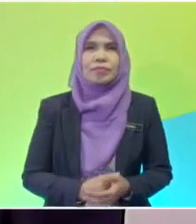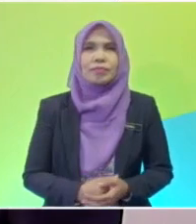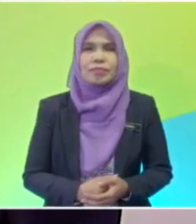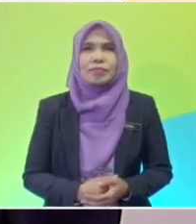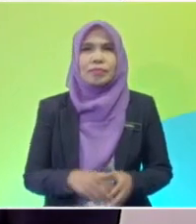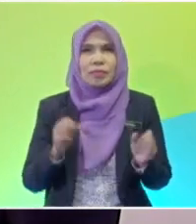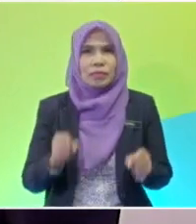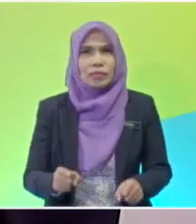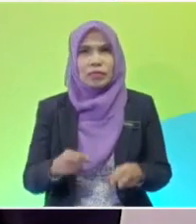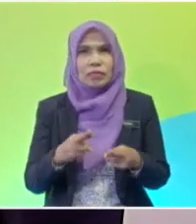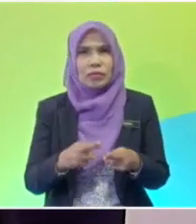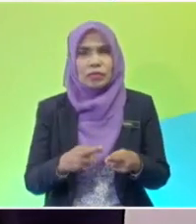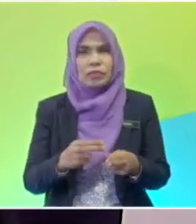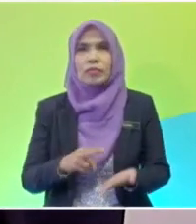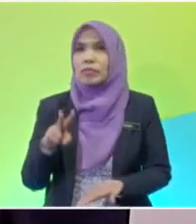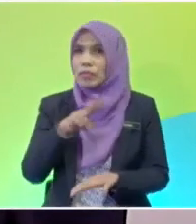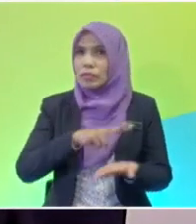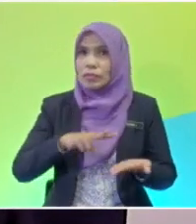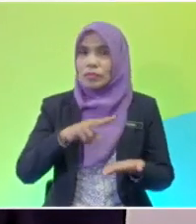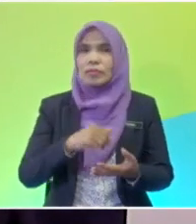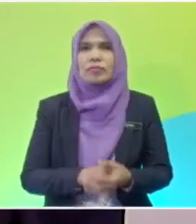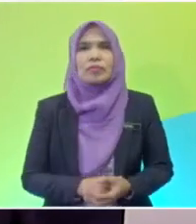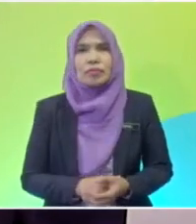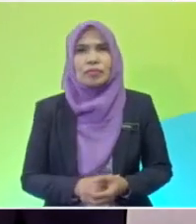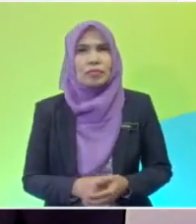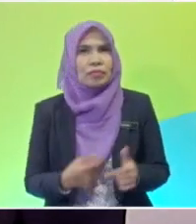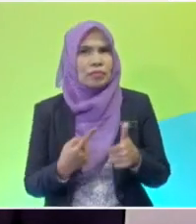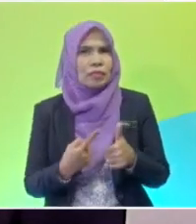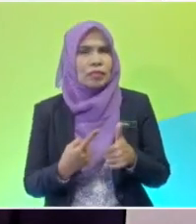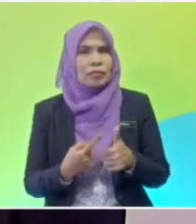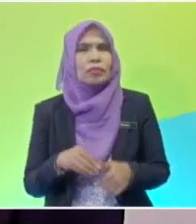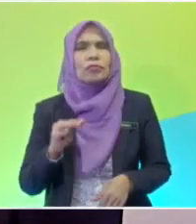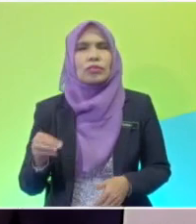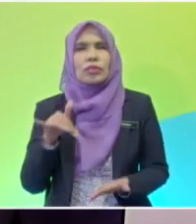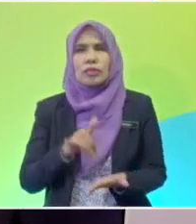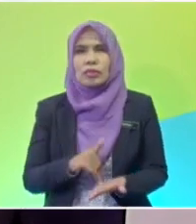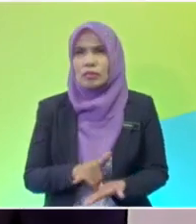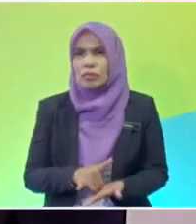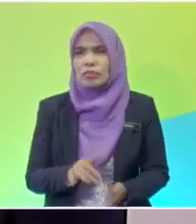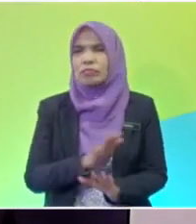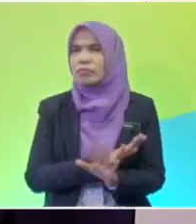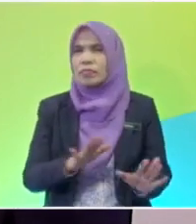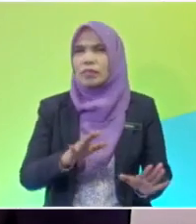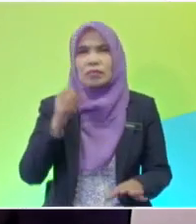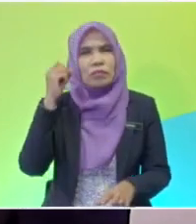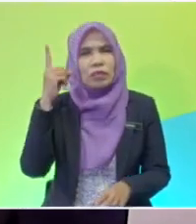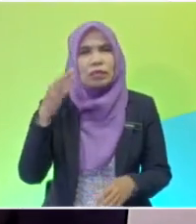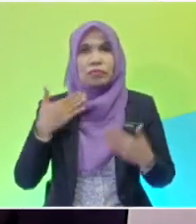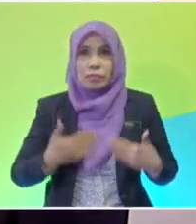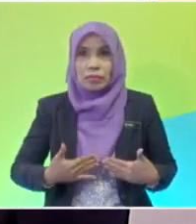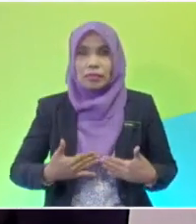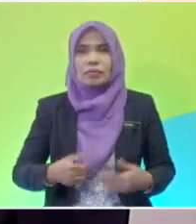simpulkan seolah-olah yang video pertama tadi murid itu sebenarnya di tak paham Dia terkenal menyebabkan